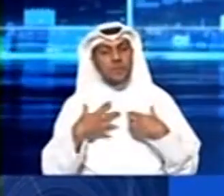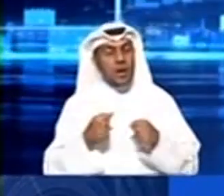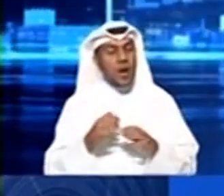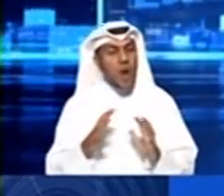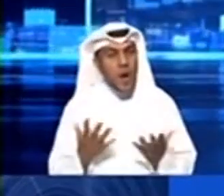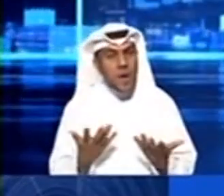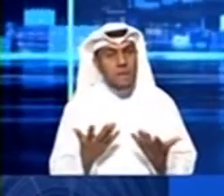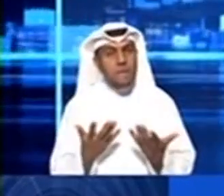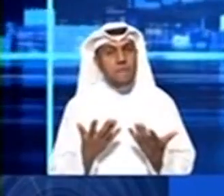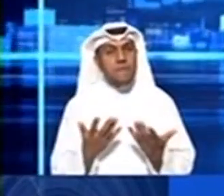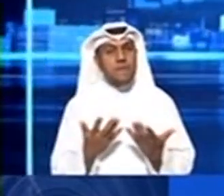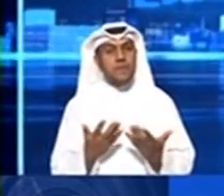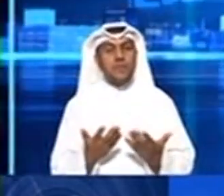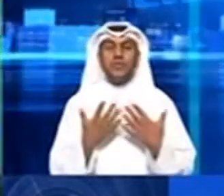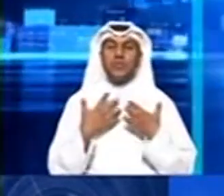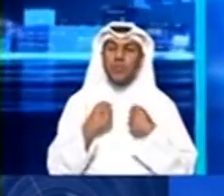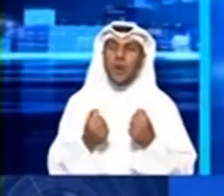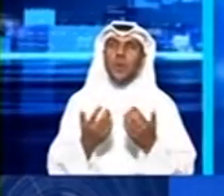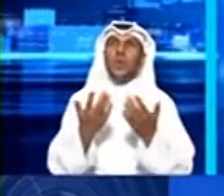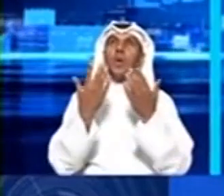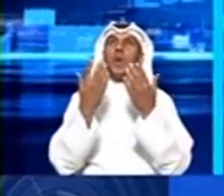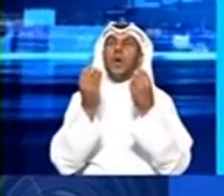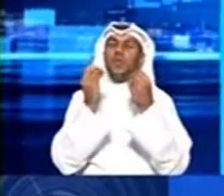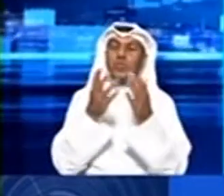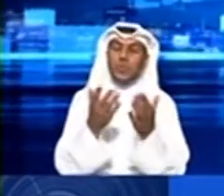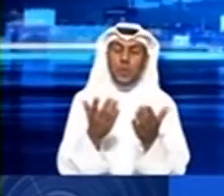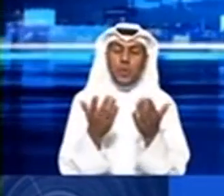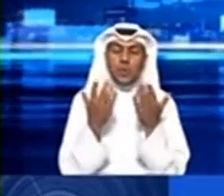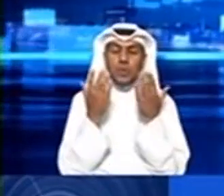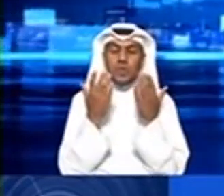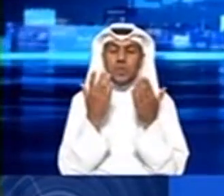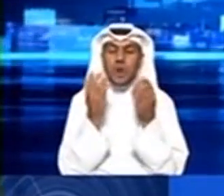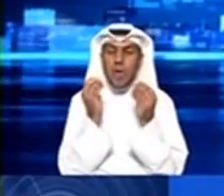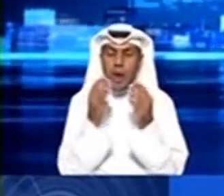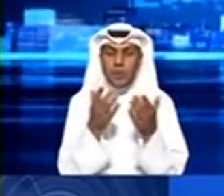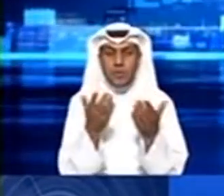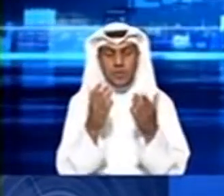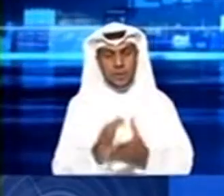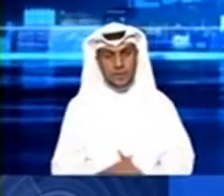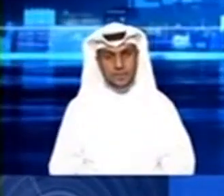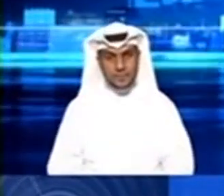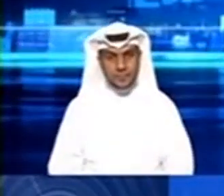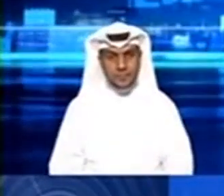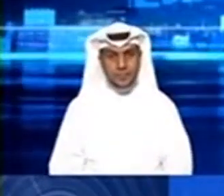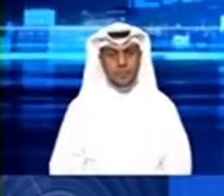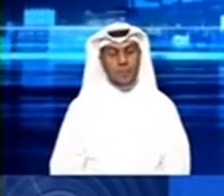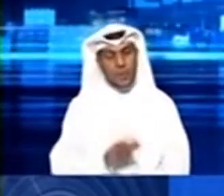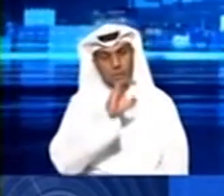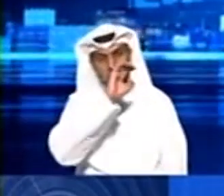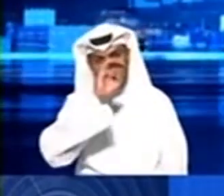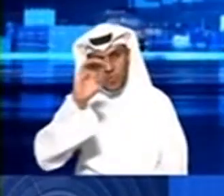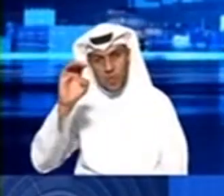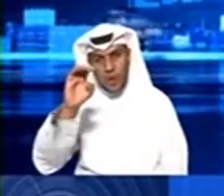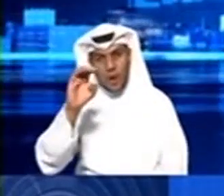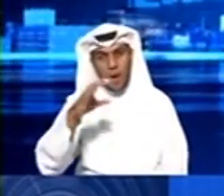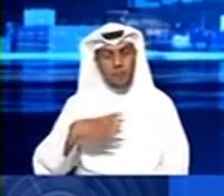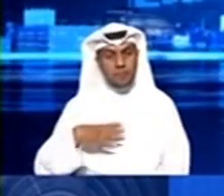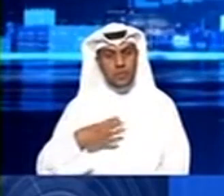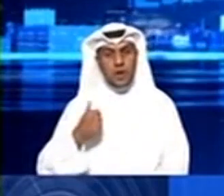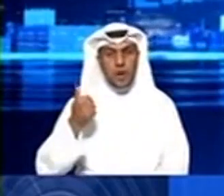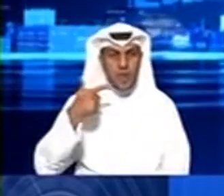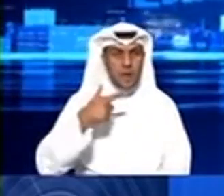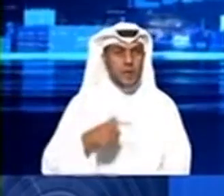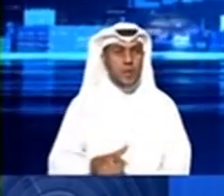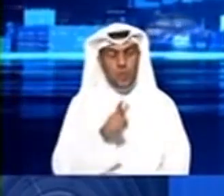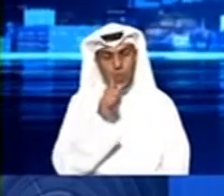ورعاه، متمنيا لسموه حفظه الله موفور الصحة والعافية. هذا وقد بعث سمو نائب الأمير وولي